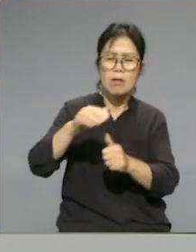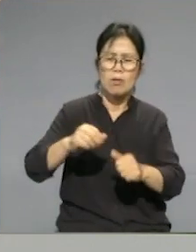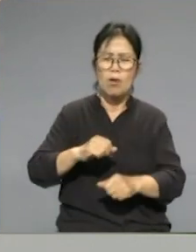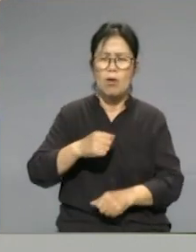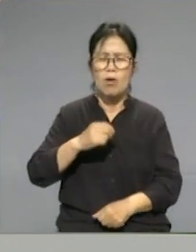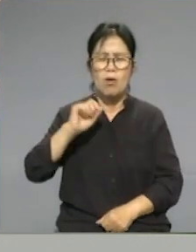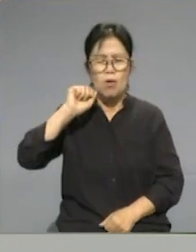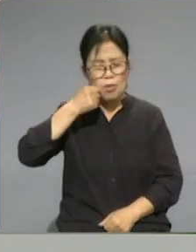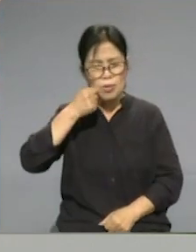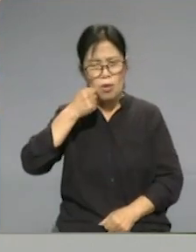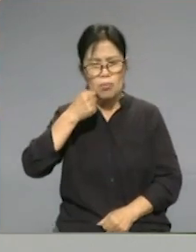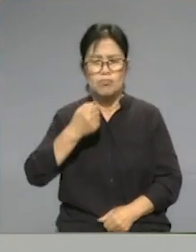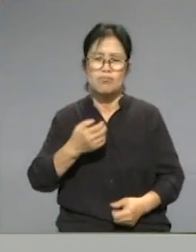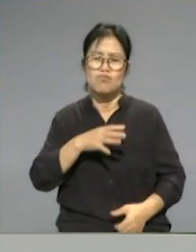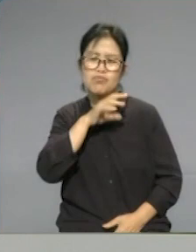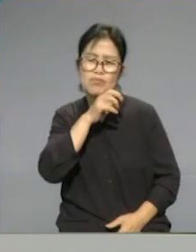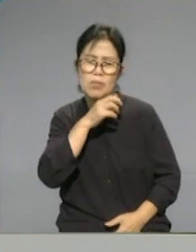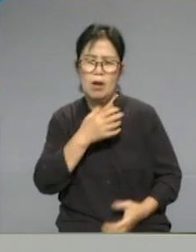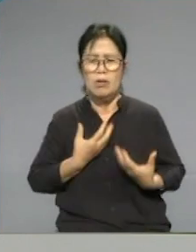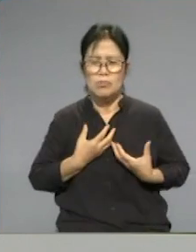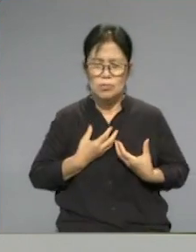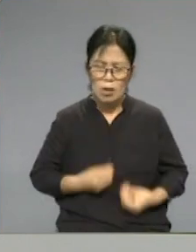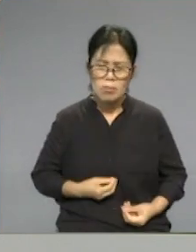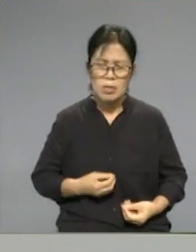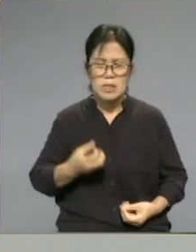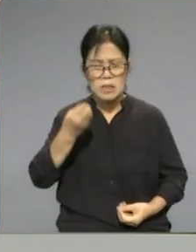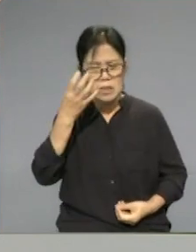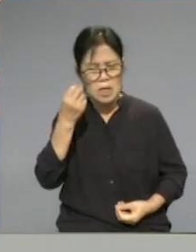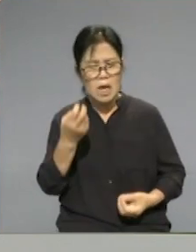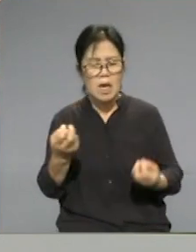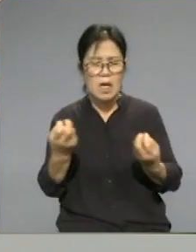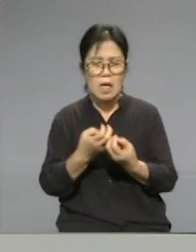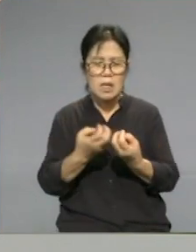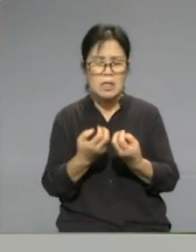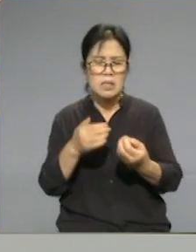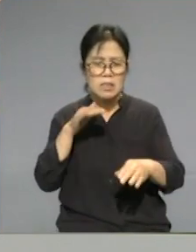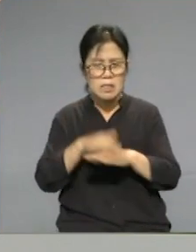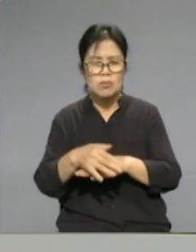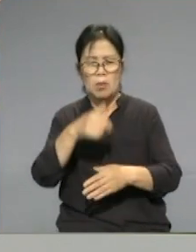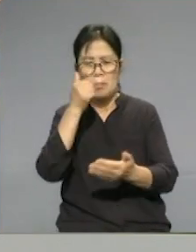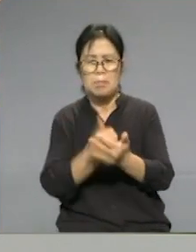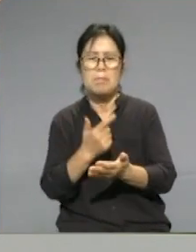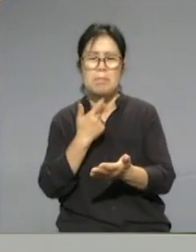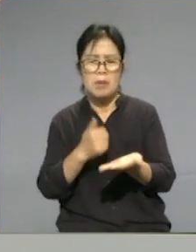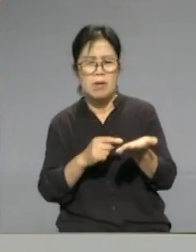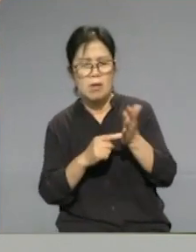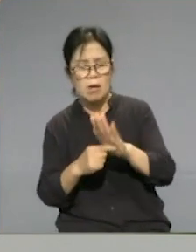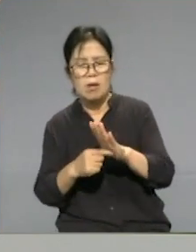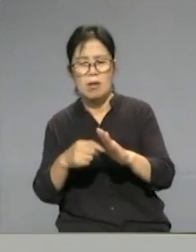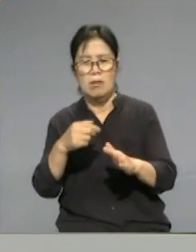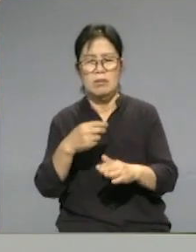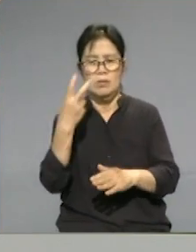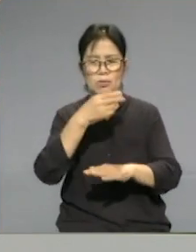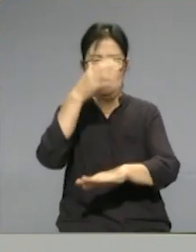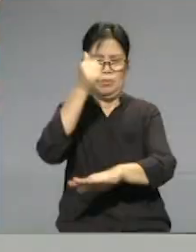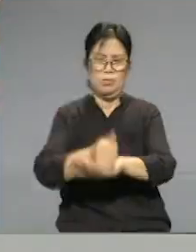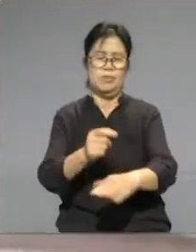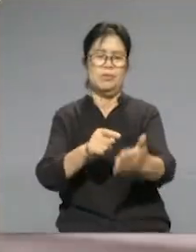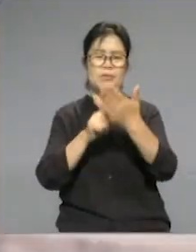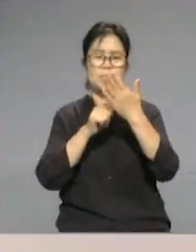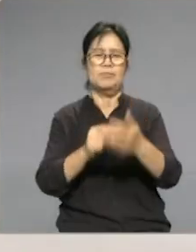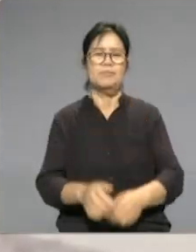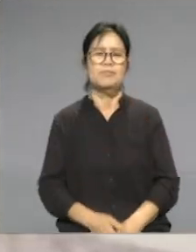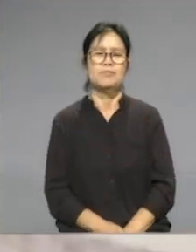쌓인 불만과 좌절이 비정상적인 방식으로 표출된 것으로 조사됐습니다. 이상호 기자입니다.